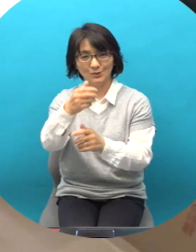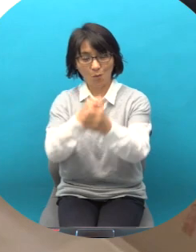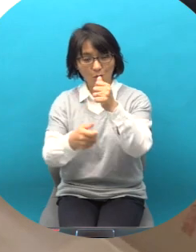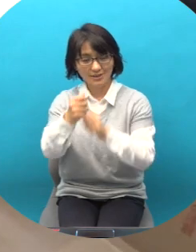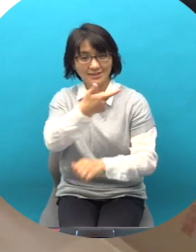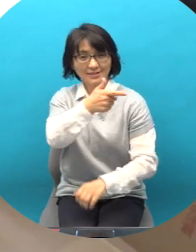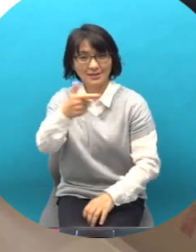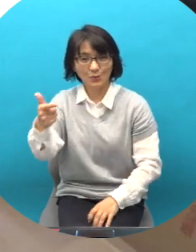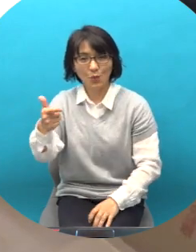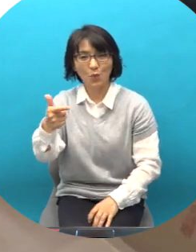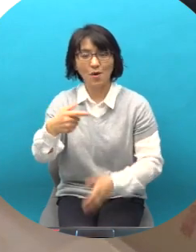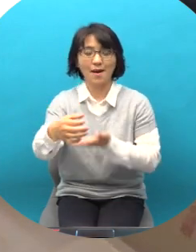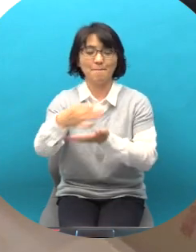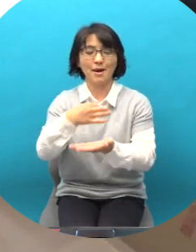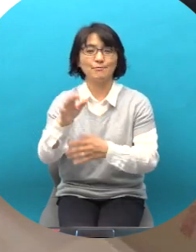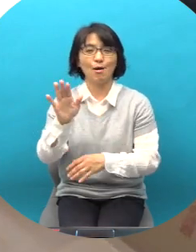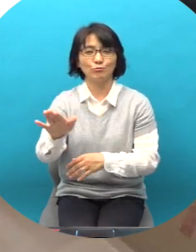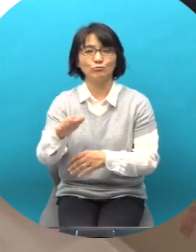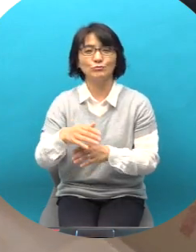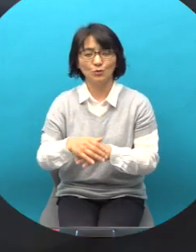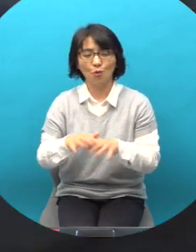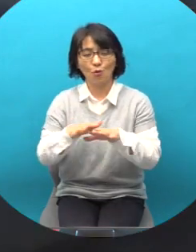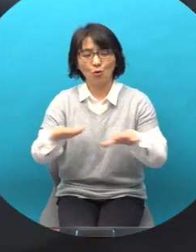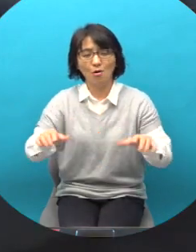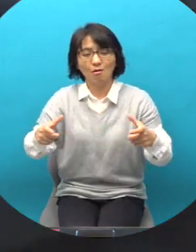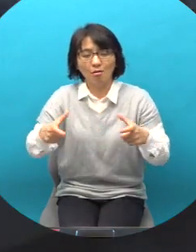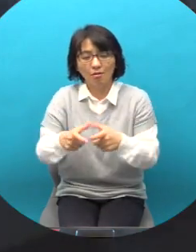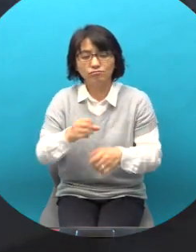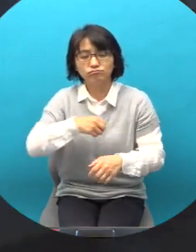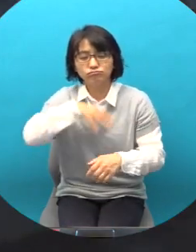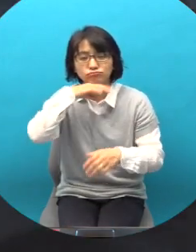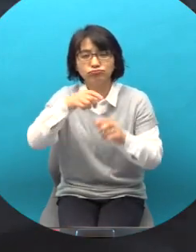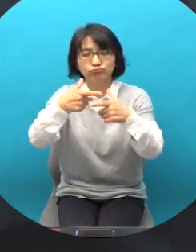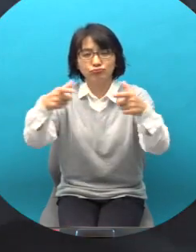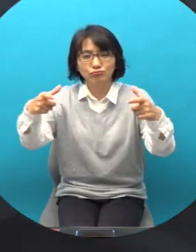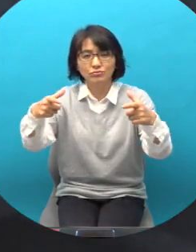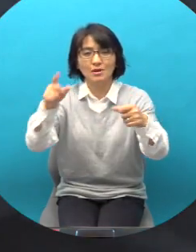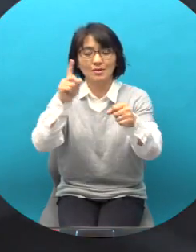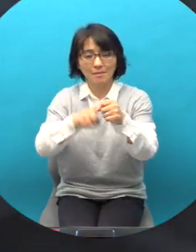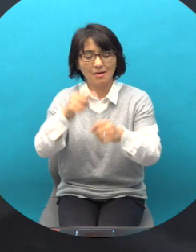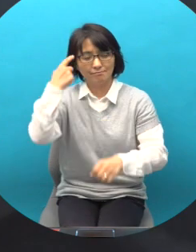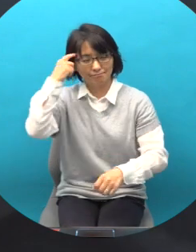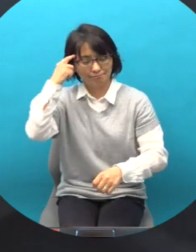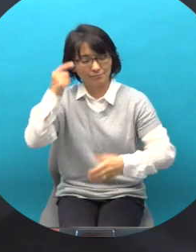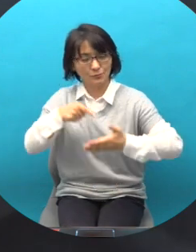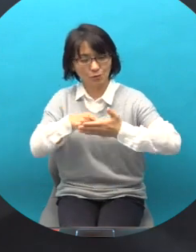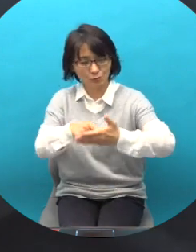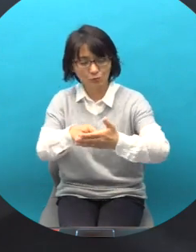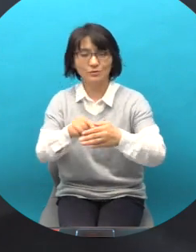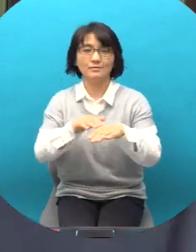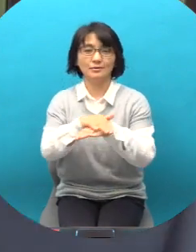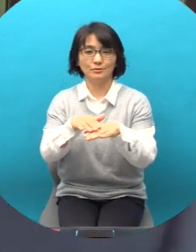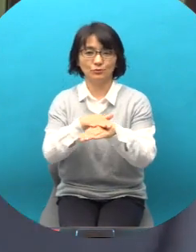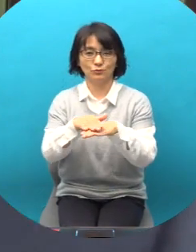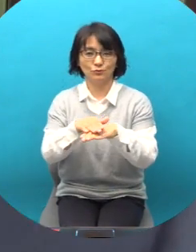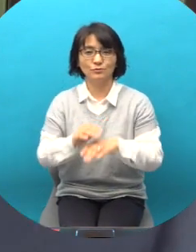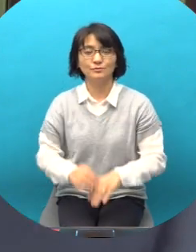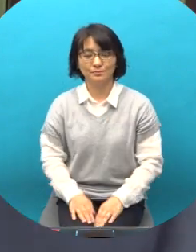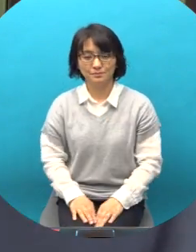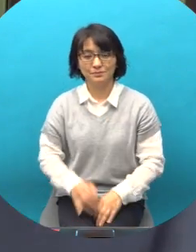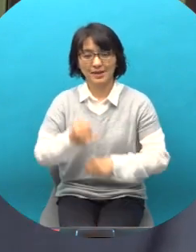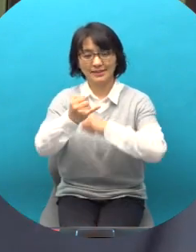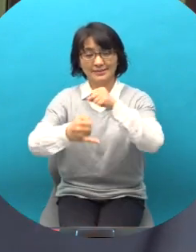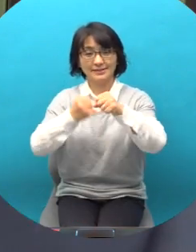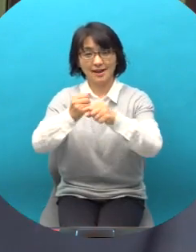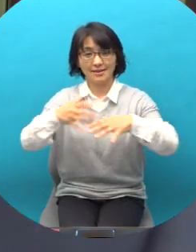が、少子高齢化の波もあり、企業努力は常に欠かせないといいます。 インターネ